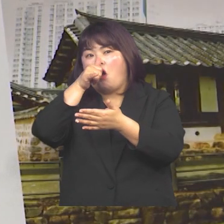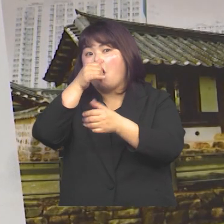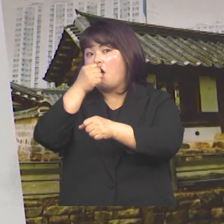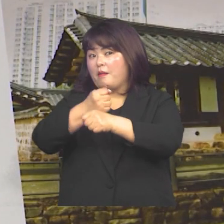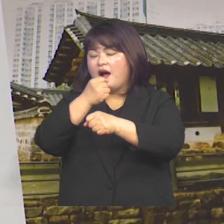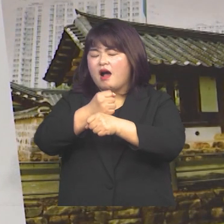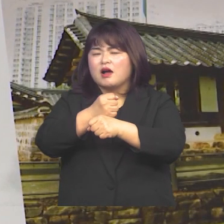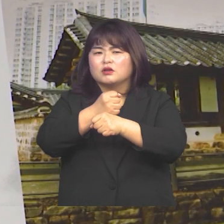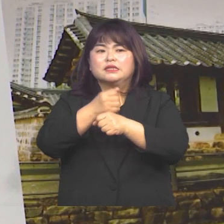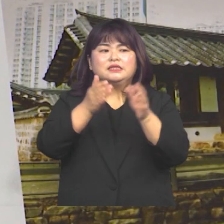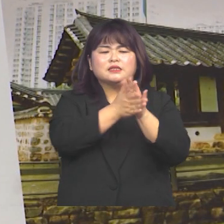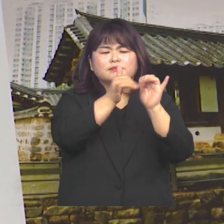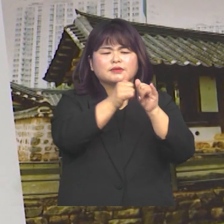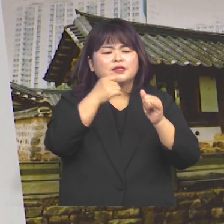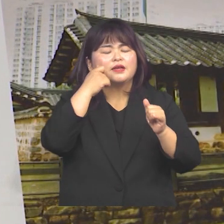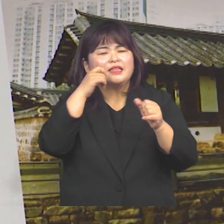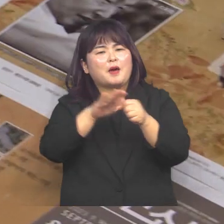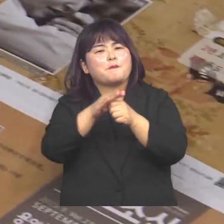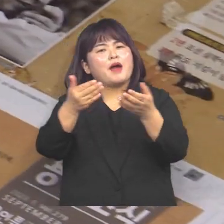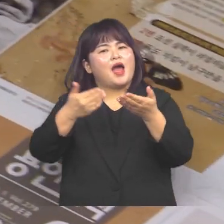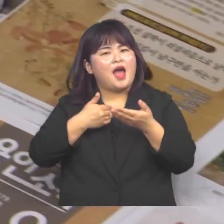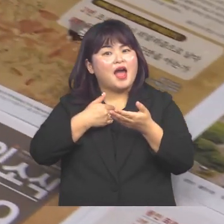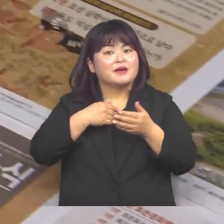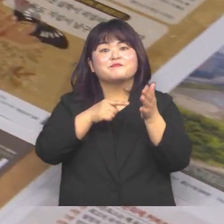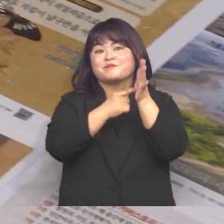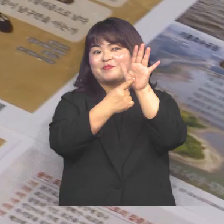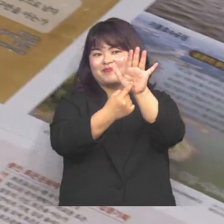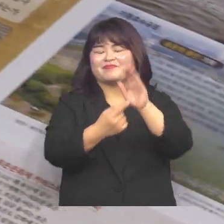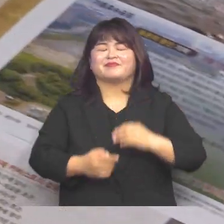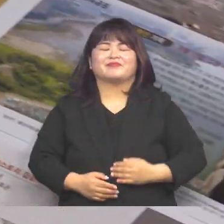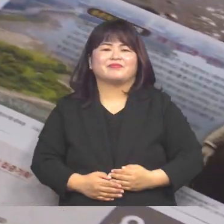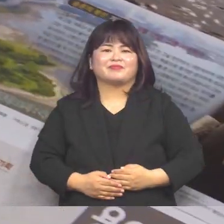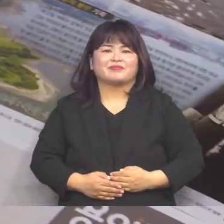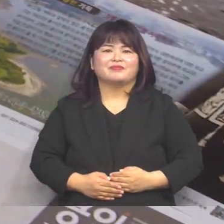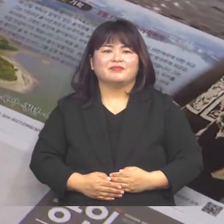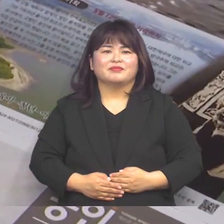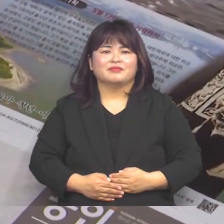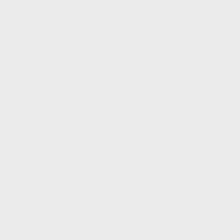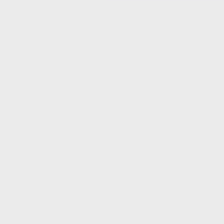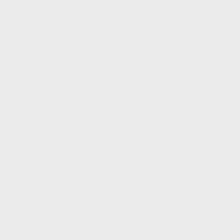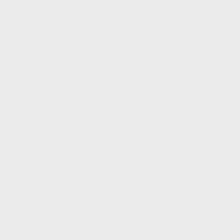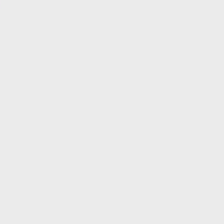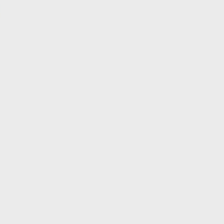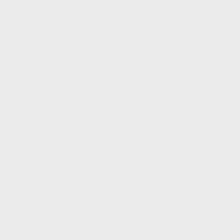만들어 시민의 사랑을 받을 수 있도록 하겠다고 밝혔습니다.